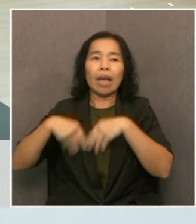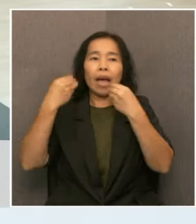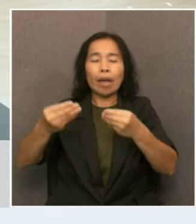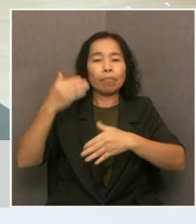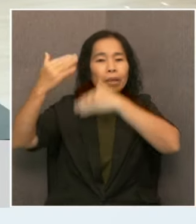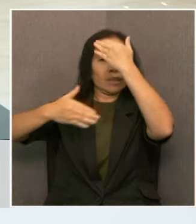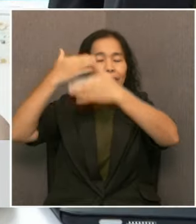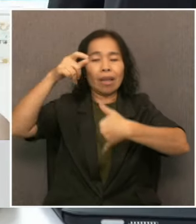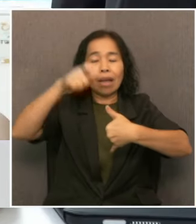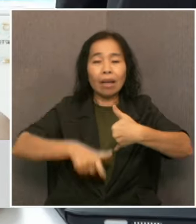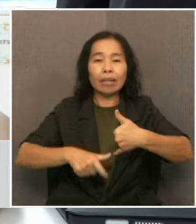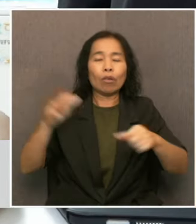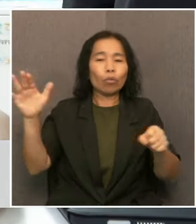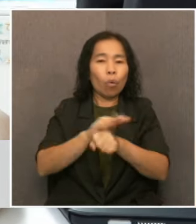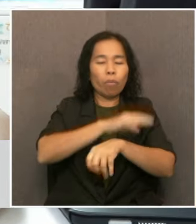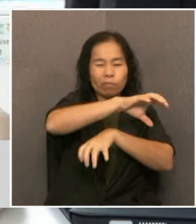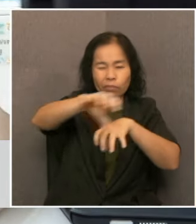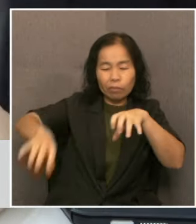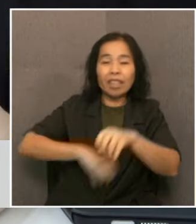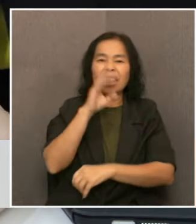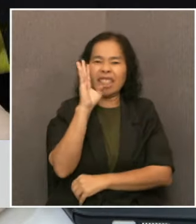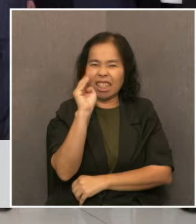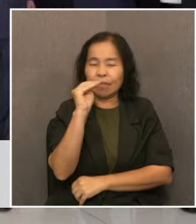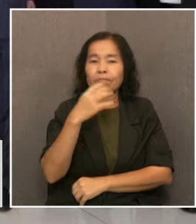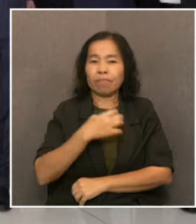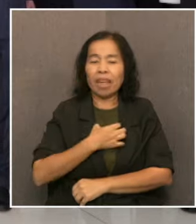อทิสตก ให้ครอบกลุม 40 แห่งทั่วประเทศต่ไป